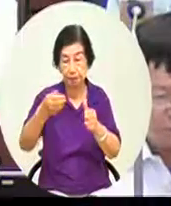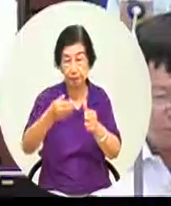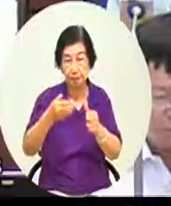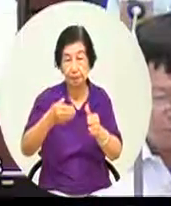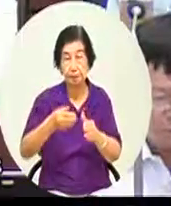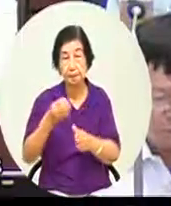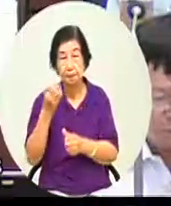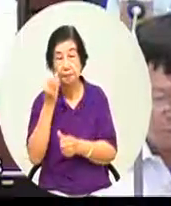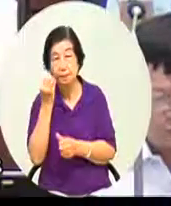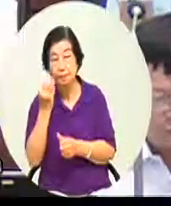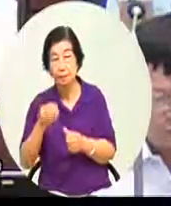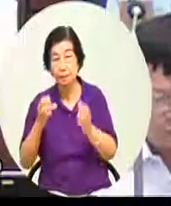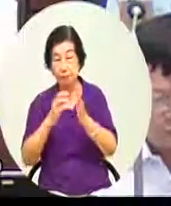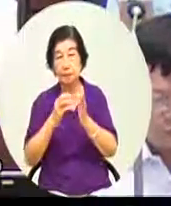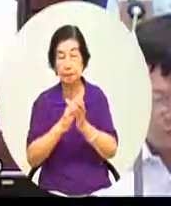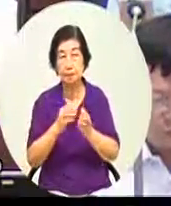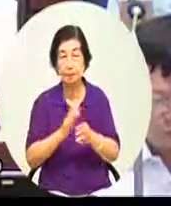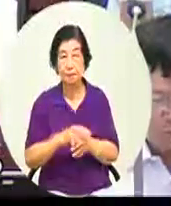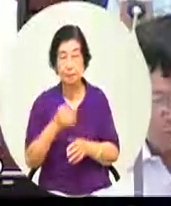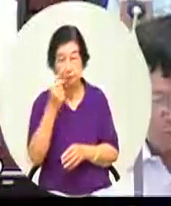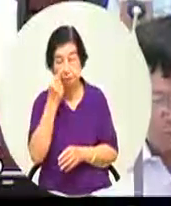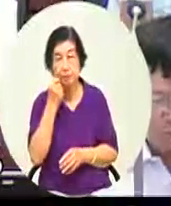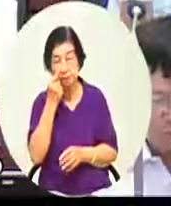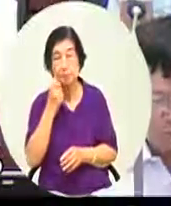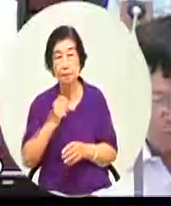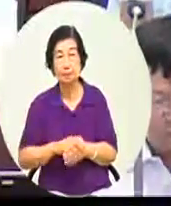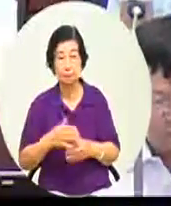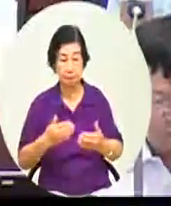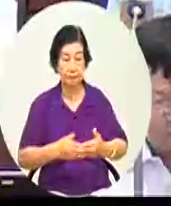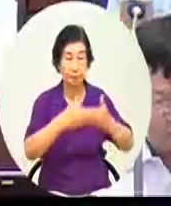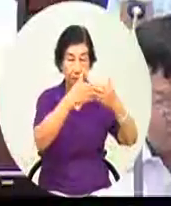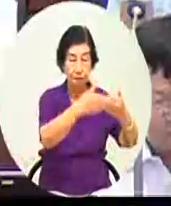说愿意到大陆再去，大陆也愿意让我们去做。